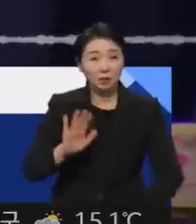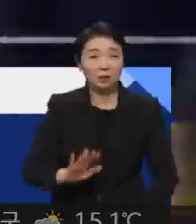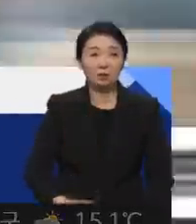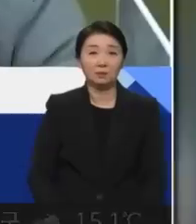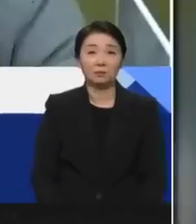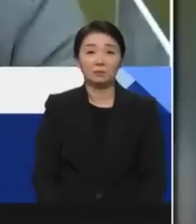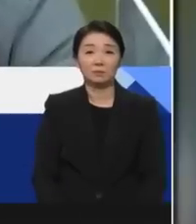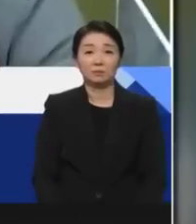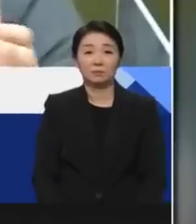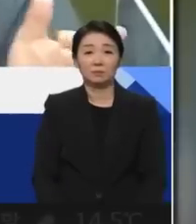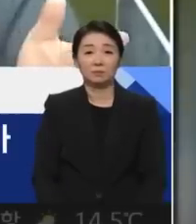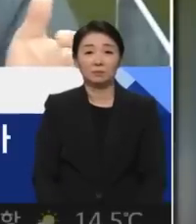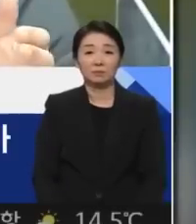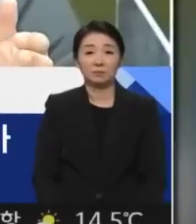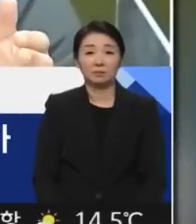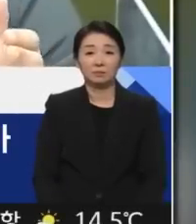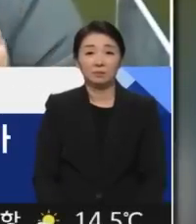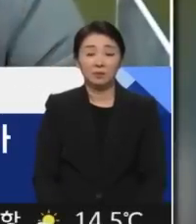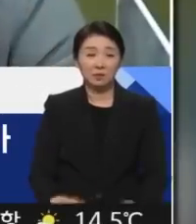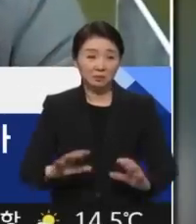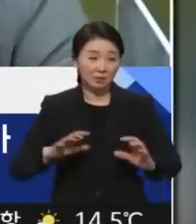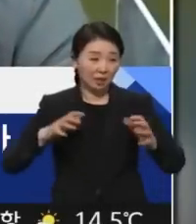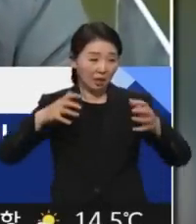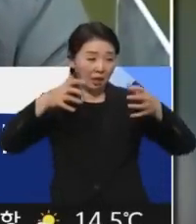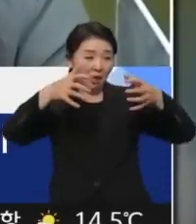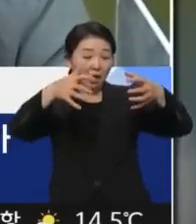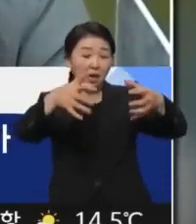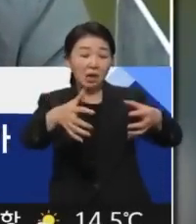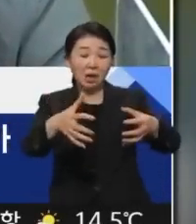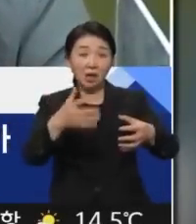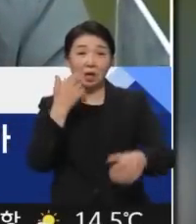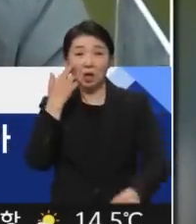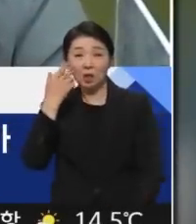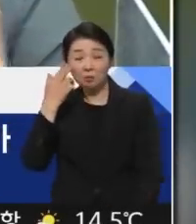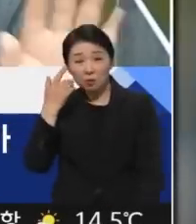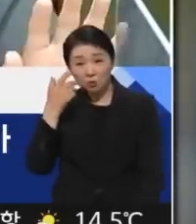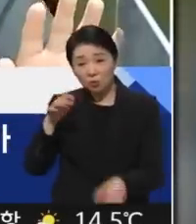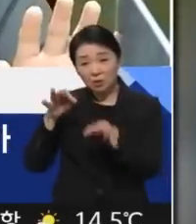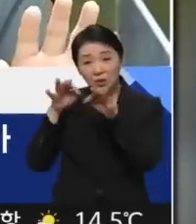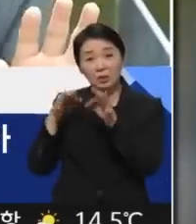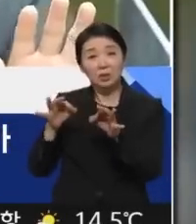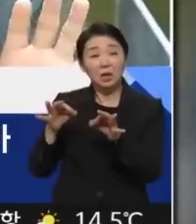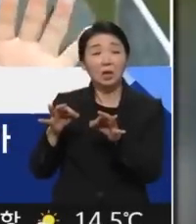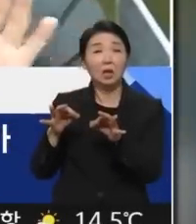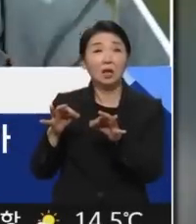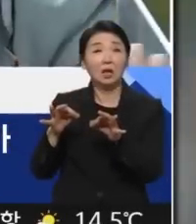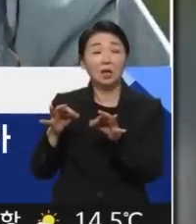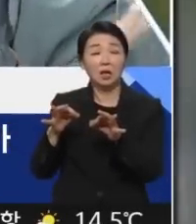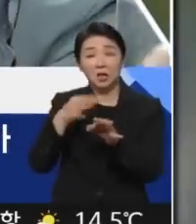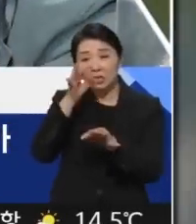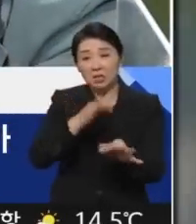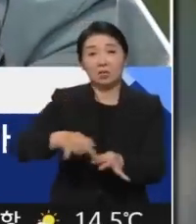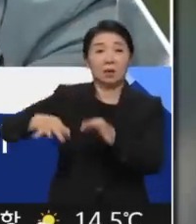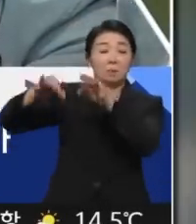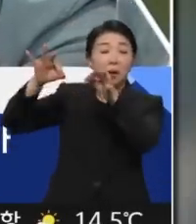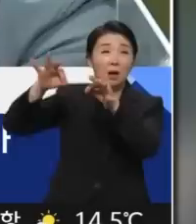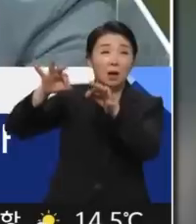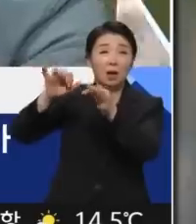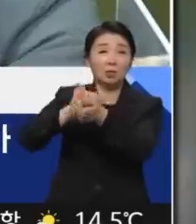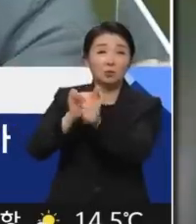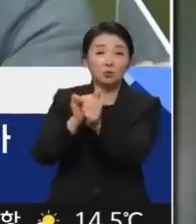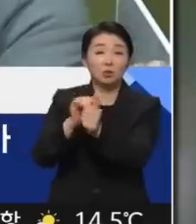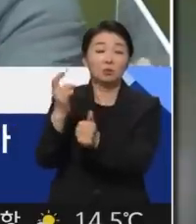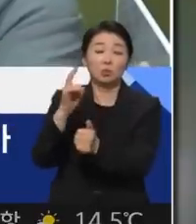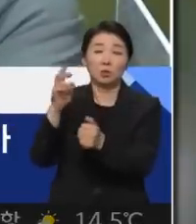싶습니다. 그러니까 지금 전 세계가 미 연준의 금리 인상으로 주식시장보다는 채권시장의 금리가